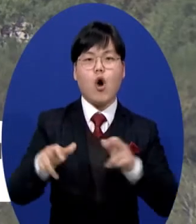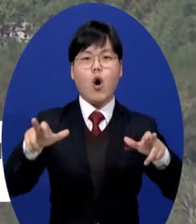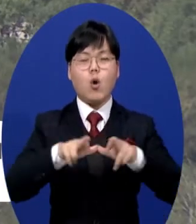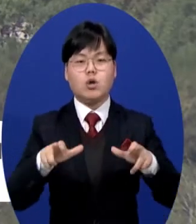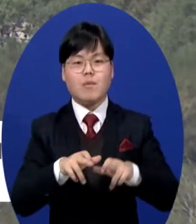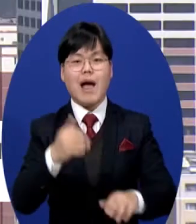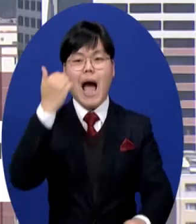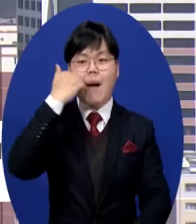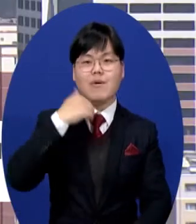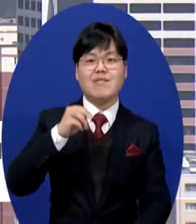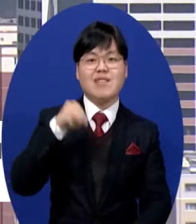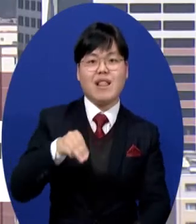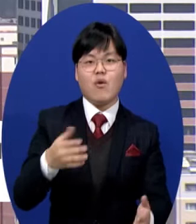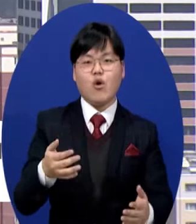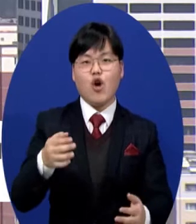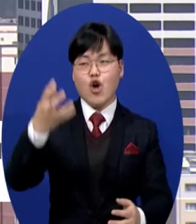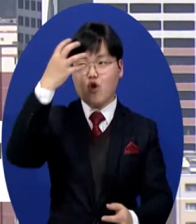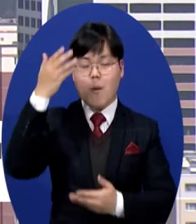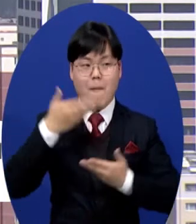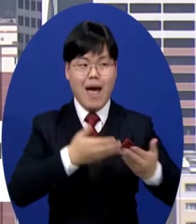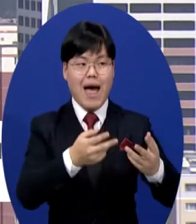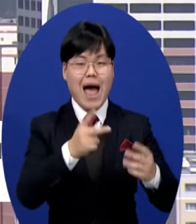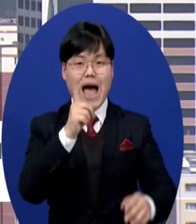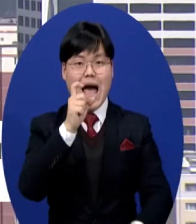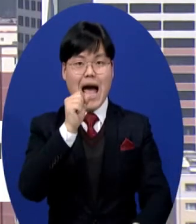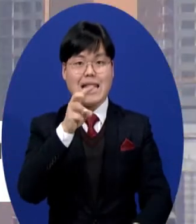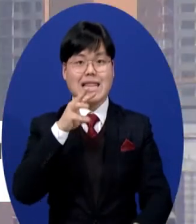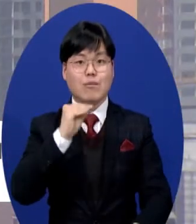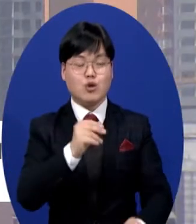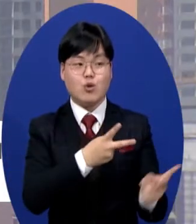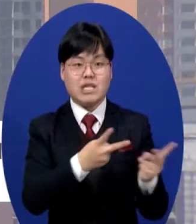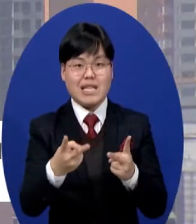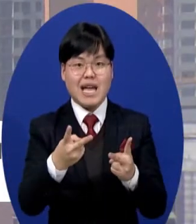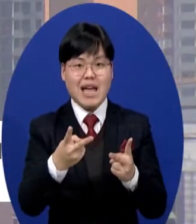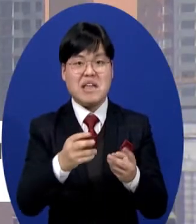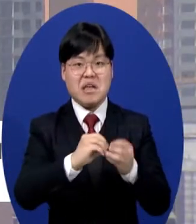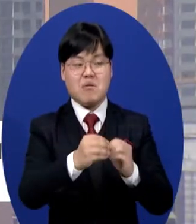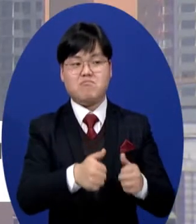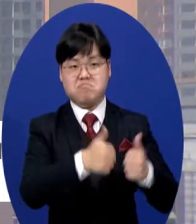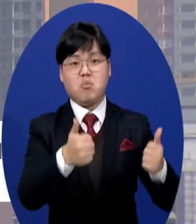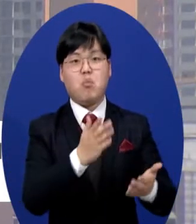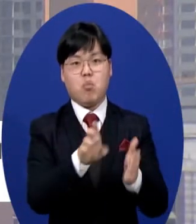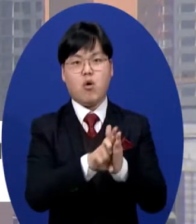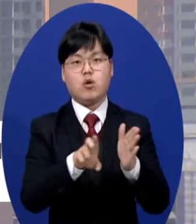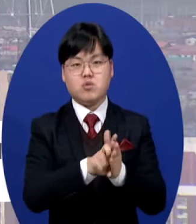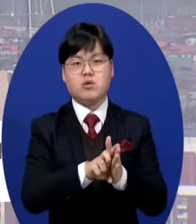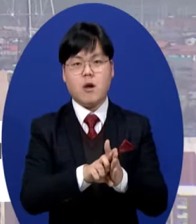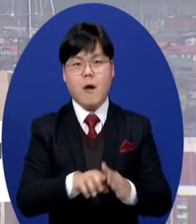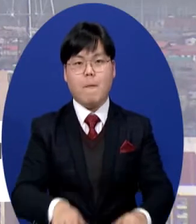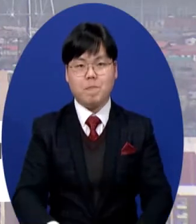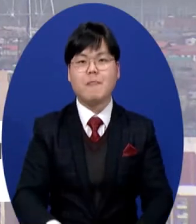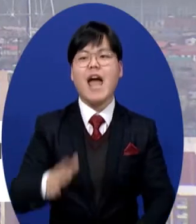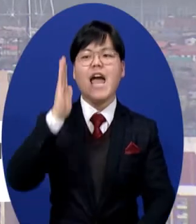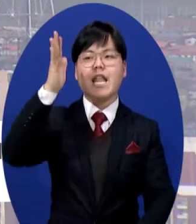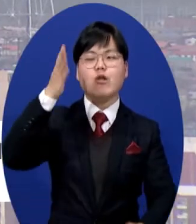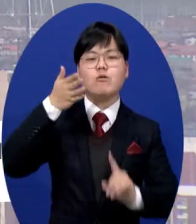ахмад тасны тэтгэвэр зэрэг төрөөс үзүүлдэг халамжийн үйлчилгээ жинхэнэ утгаар эзэндээ өрөх боломжтой юм. Сар бүр олгодог тэтгэмж урсгал зардал зарцуулах бус